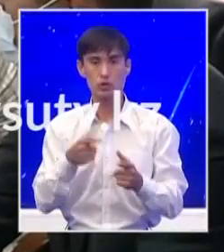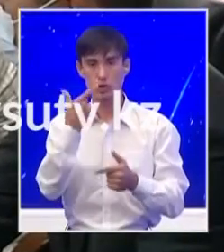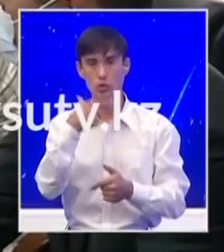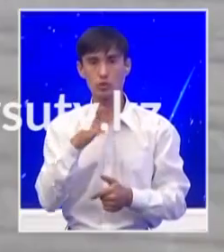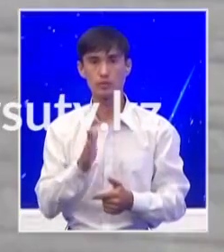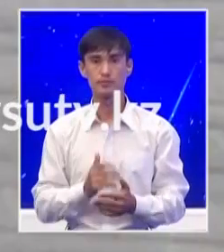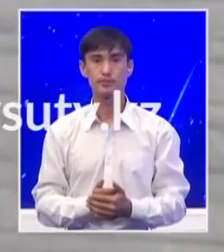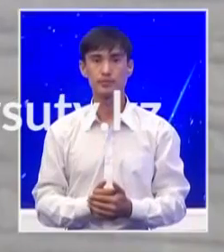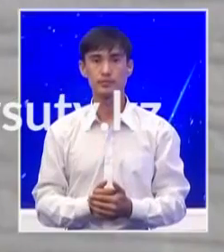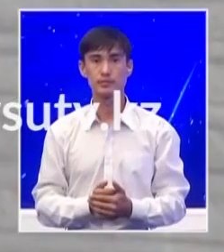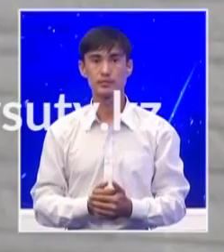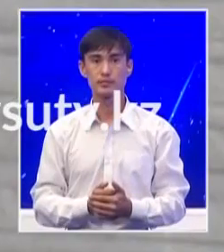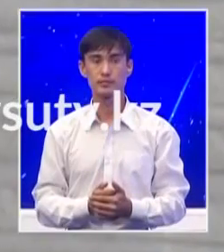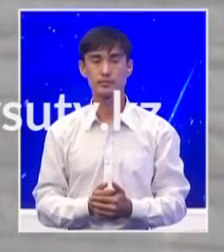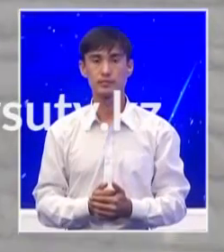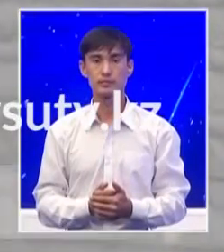серьезно.